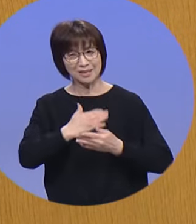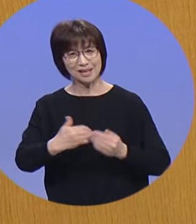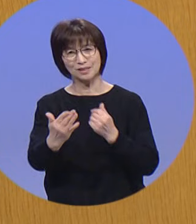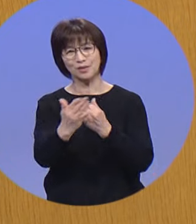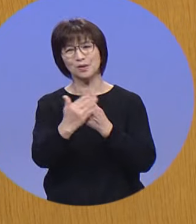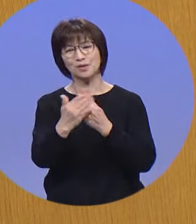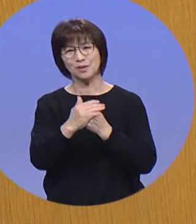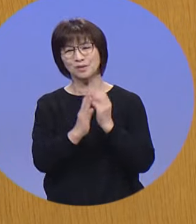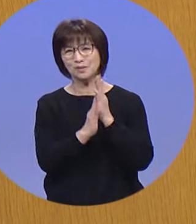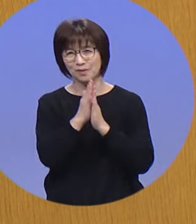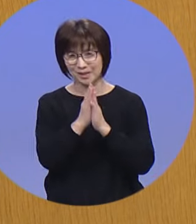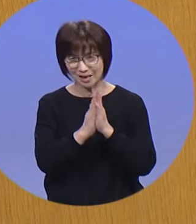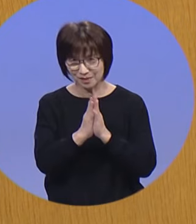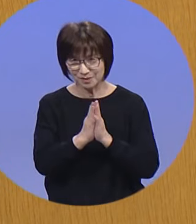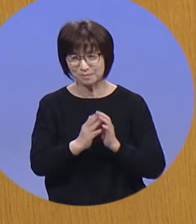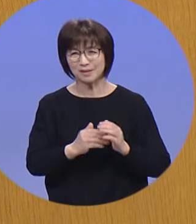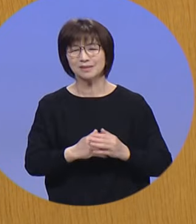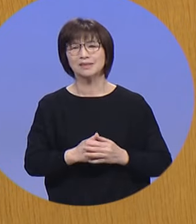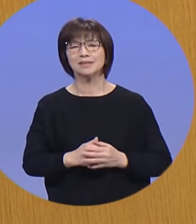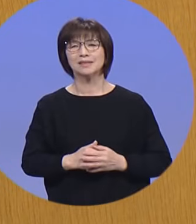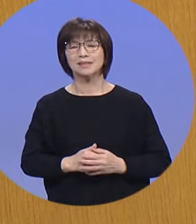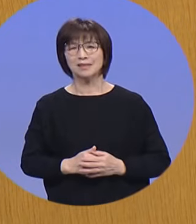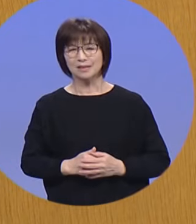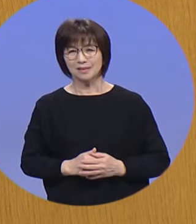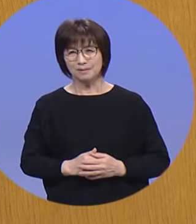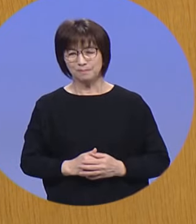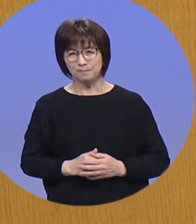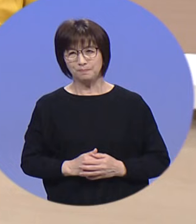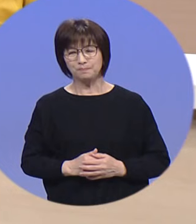力をお願いをいたします。